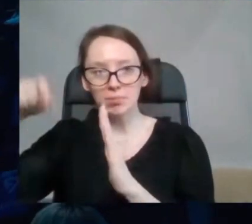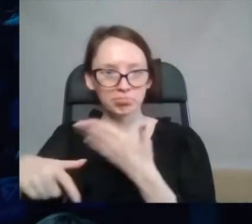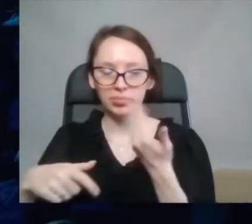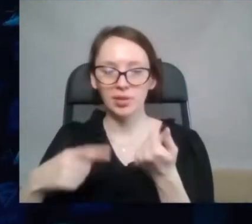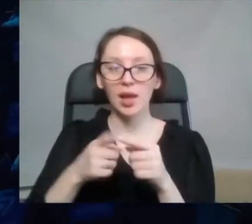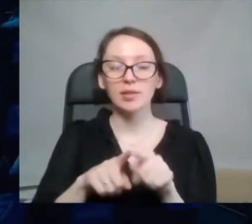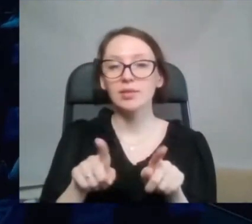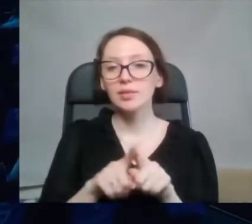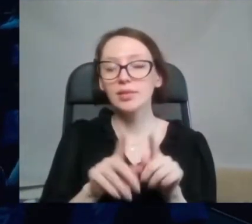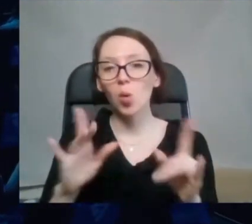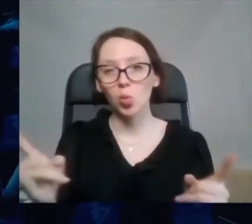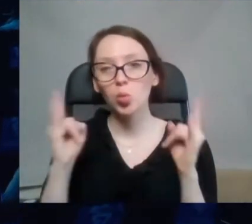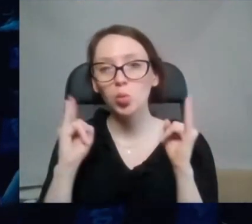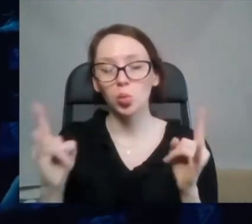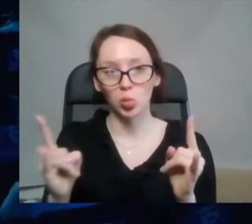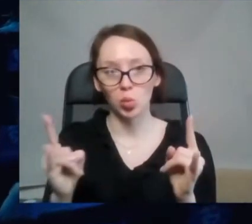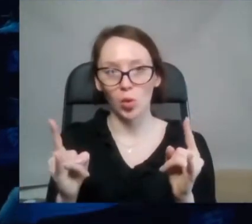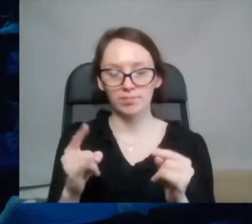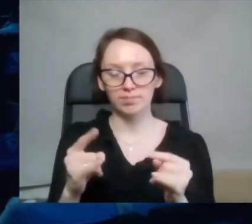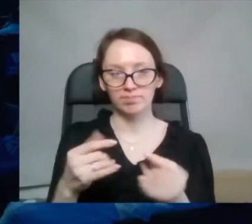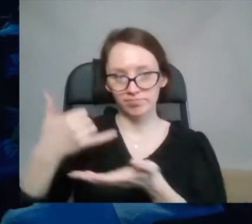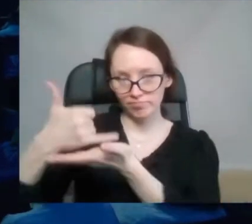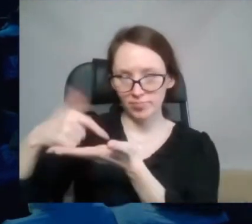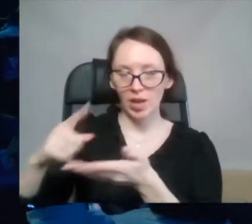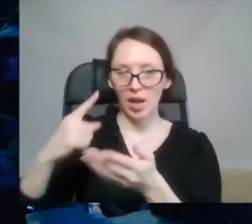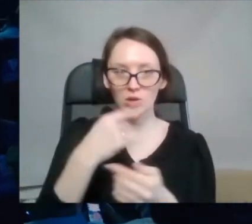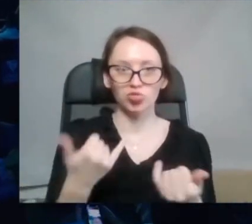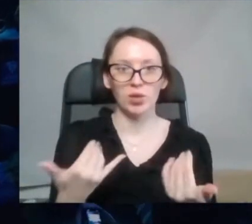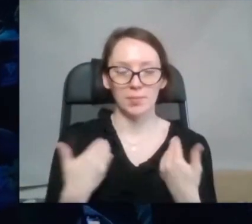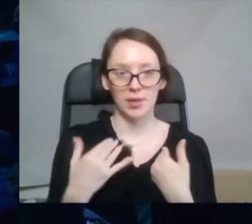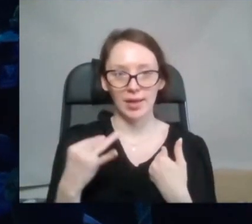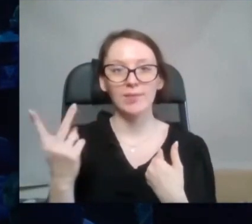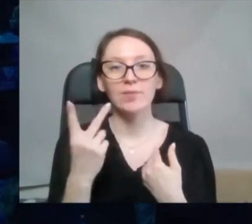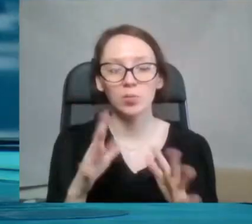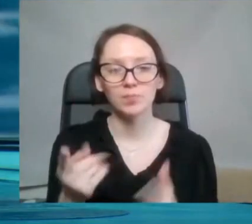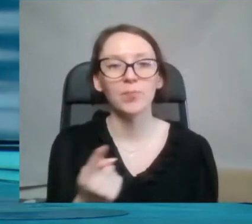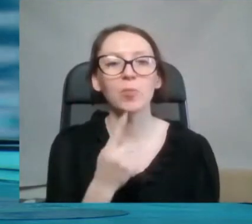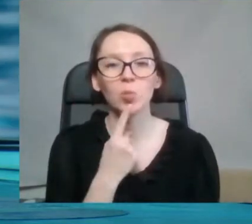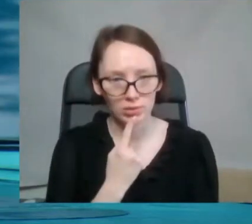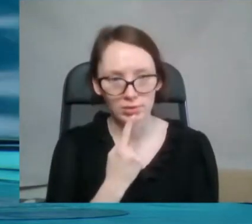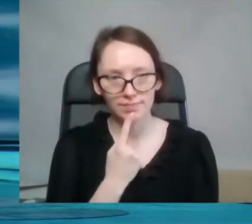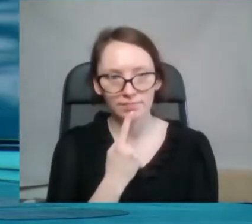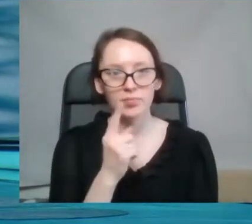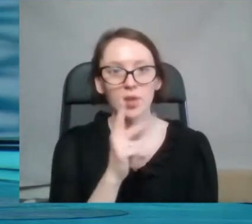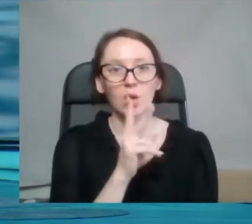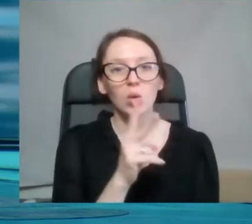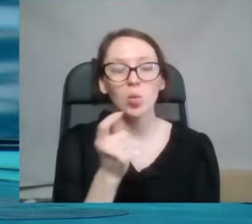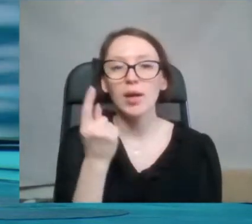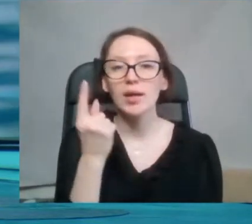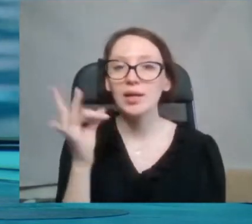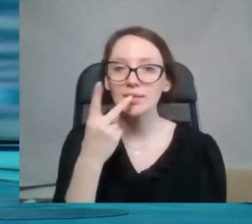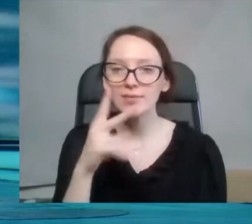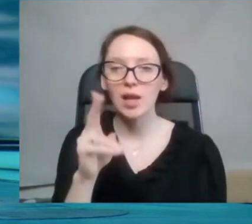Это такой крутой продукт лично для меня. И второй момент — вкус. Кто хоть раз видел, как пьет